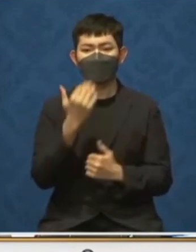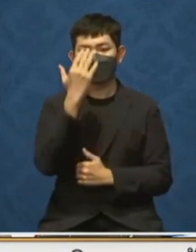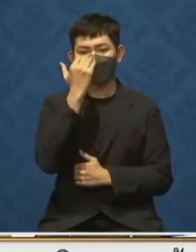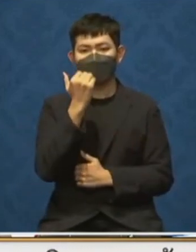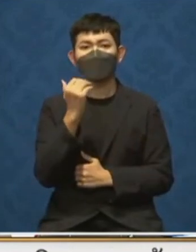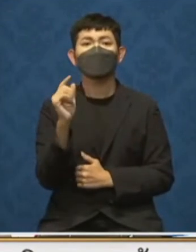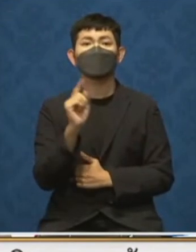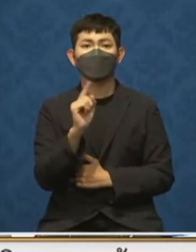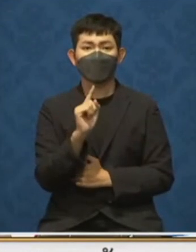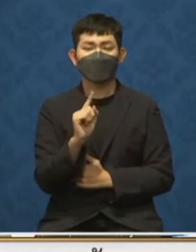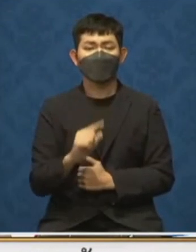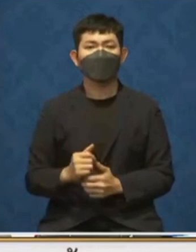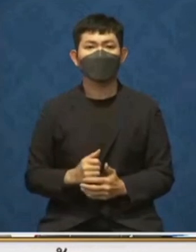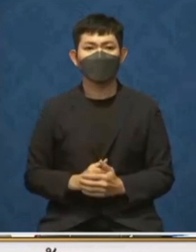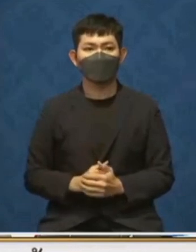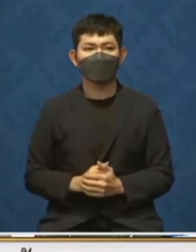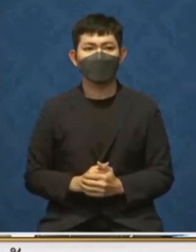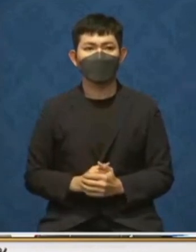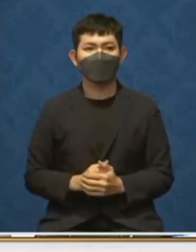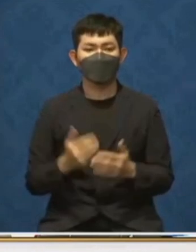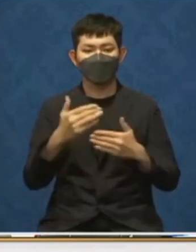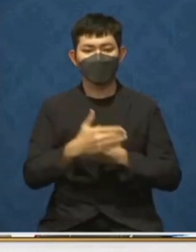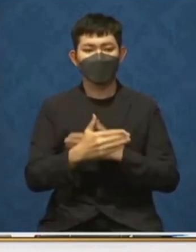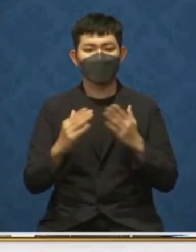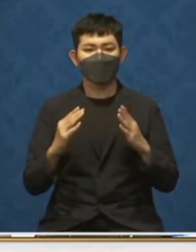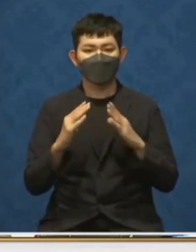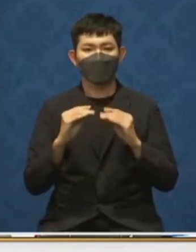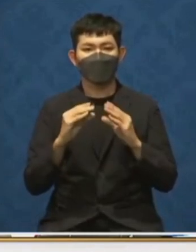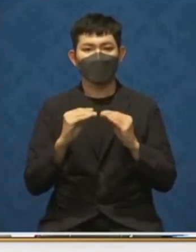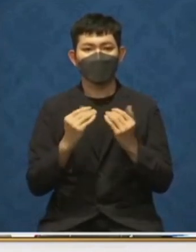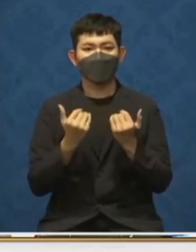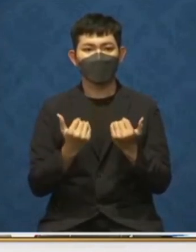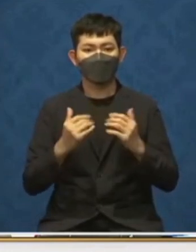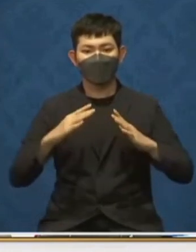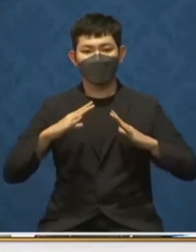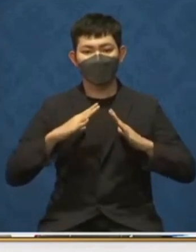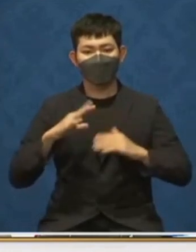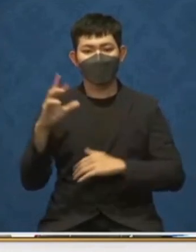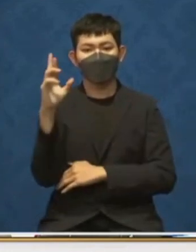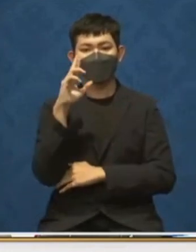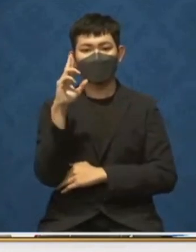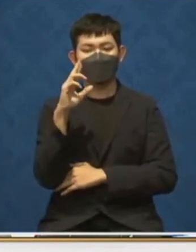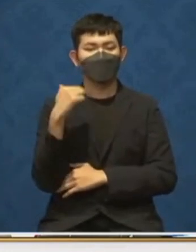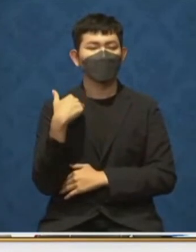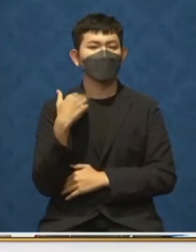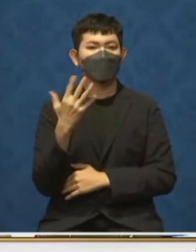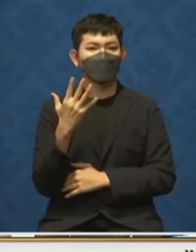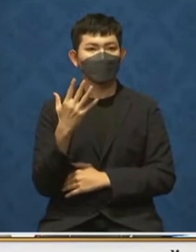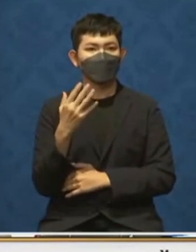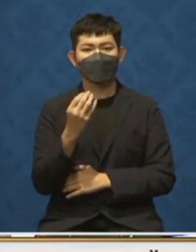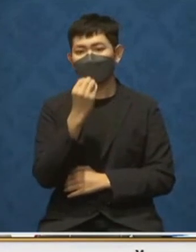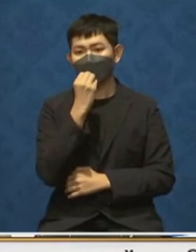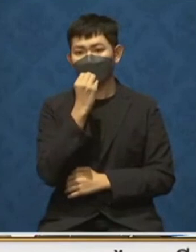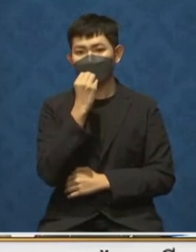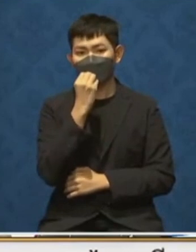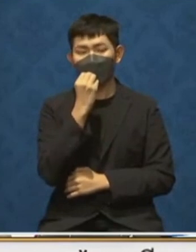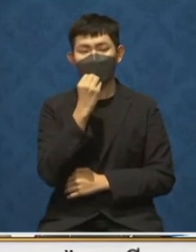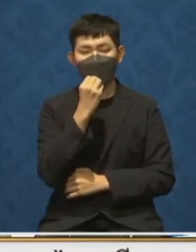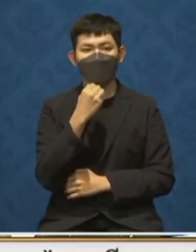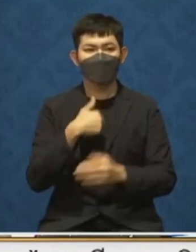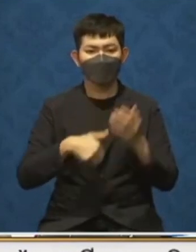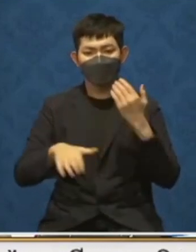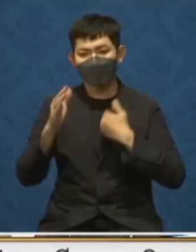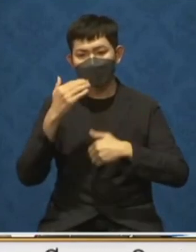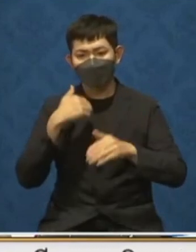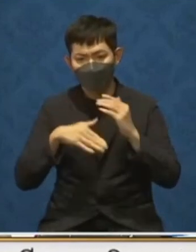าห้องประชุมที่ประชุมเราไม่ได้พักเที่ยงให้ไปรับประทานอาหารฉะนั้น